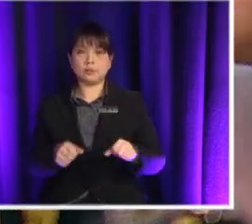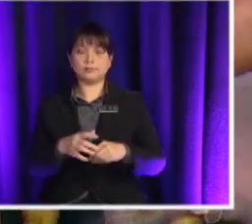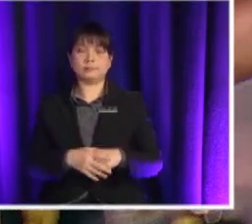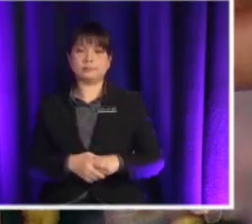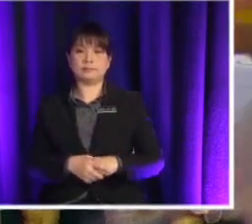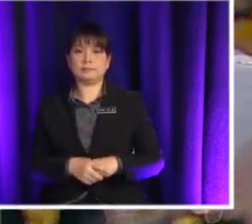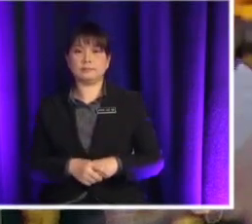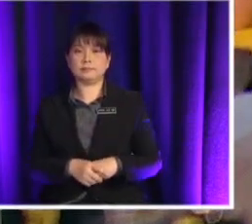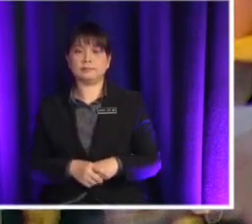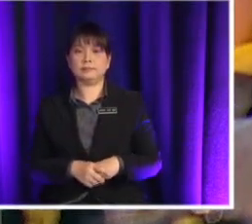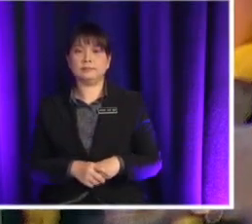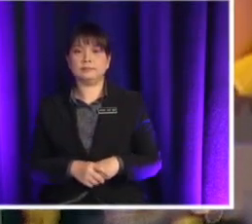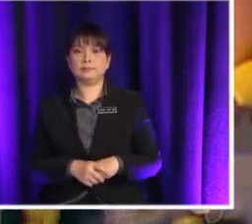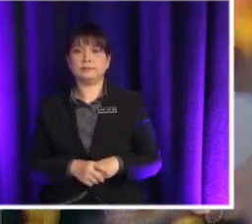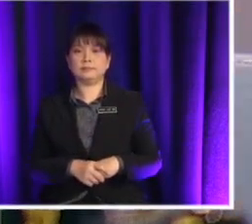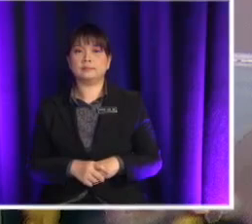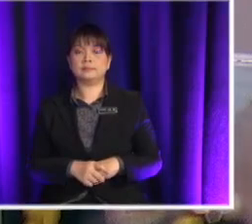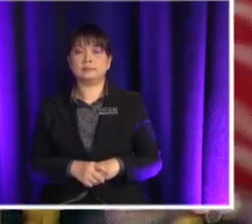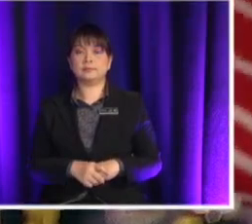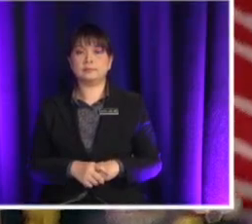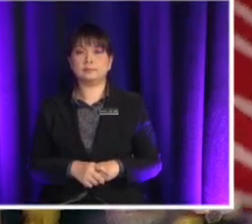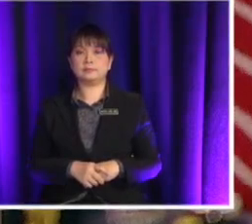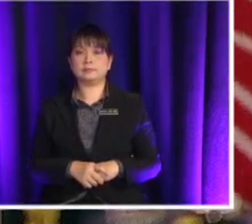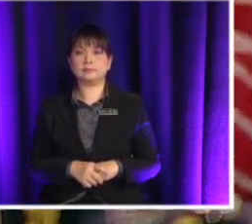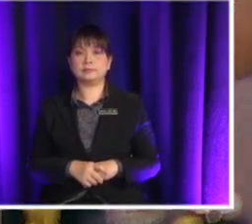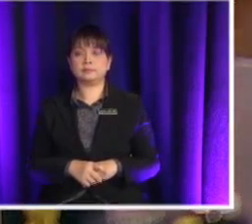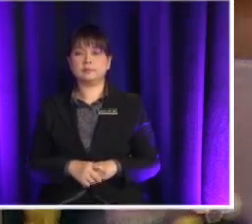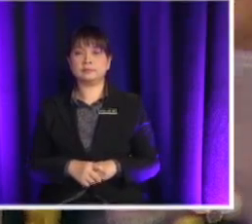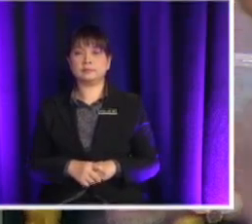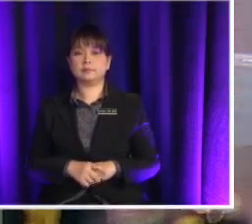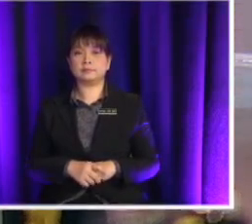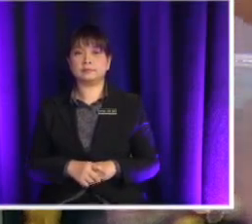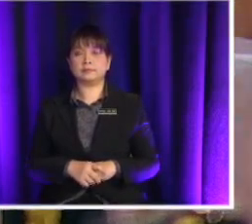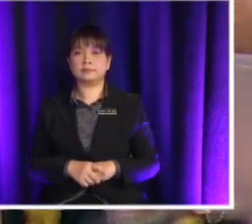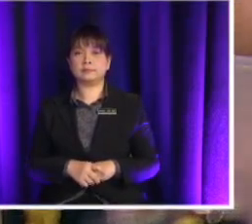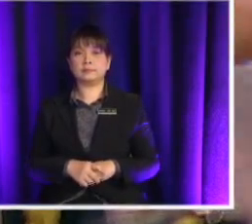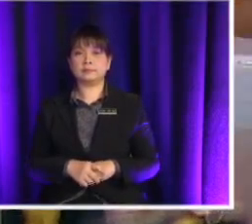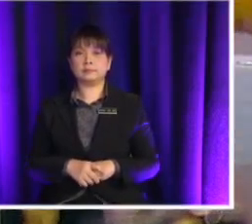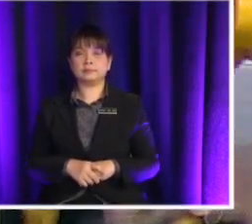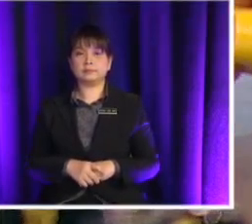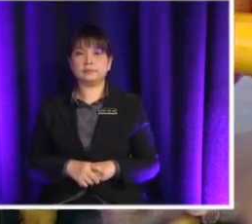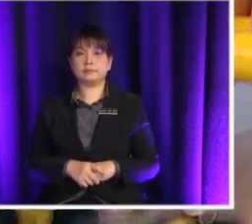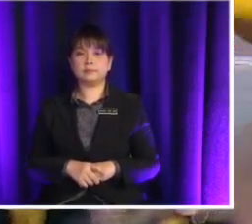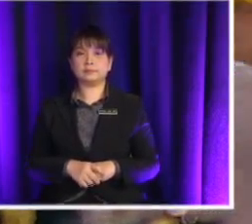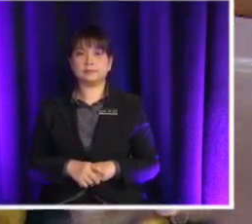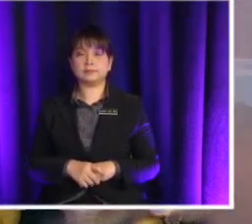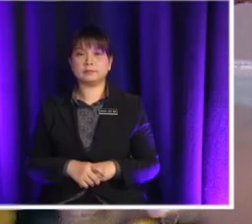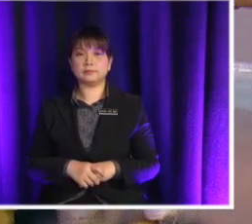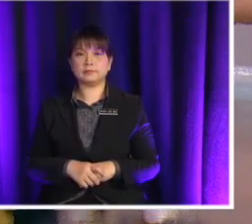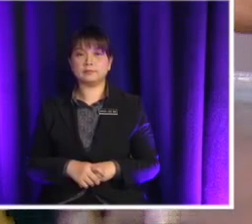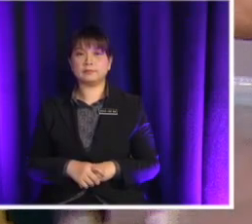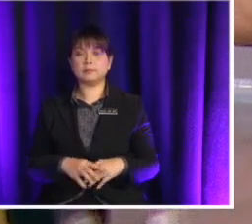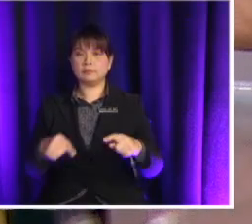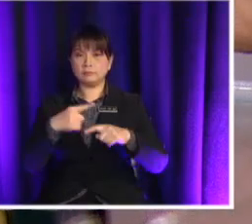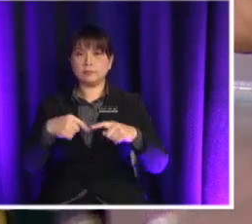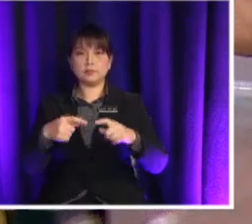satu-satu. Baik, cikgu. Ya, dia satu-satu begitu. Okey. So bila kita dah sambung sini, okey, kita tengok pula. Ini tadi